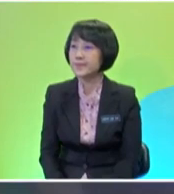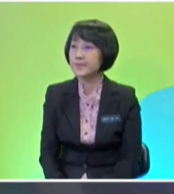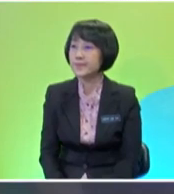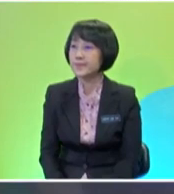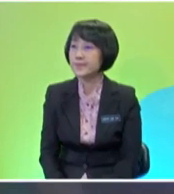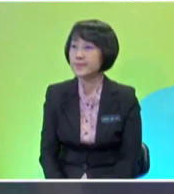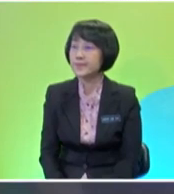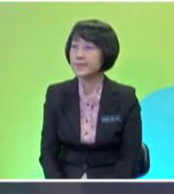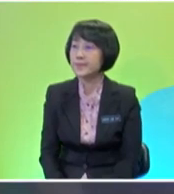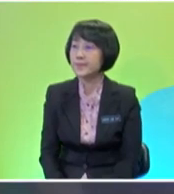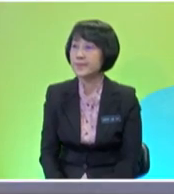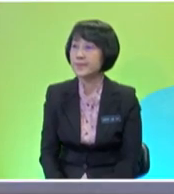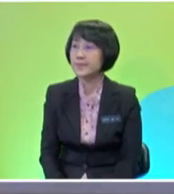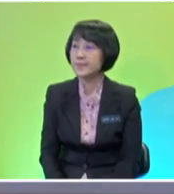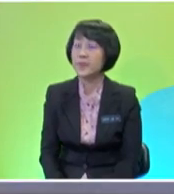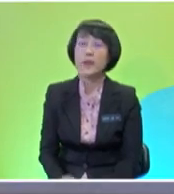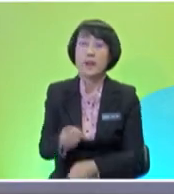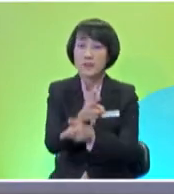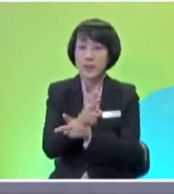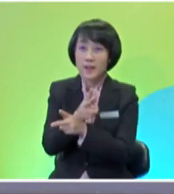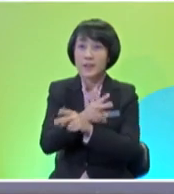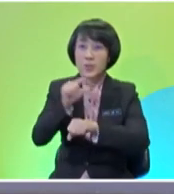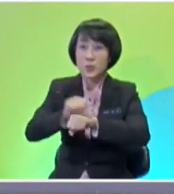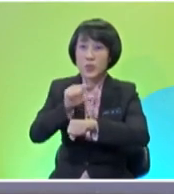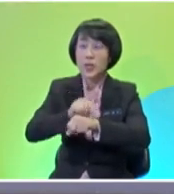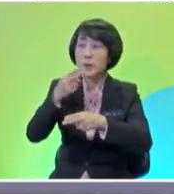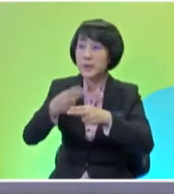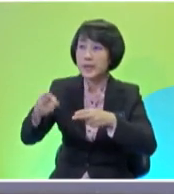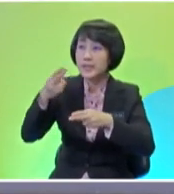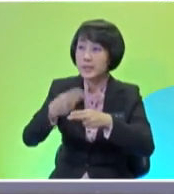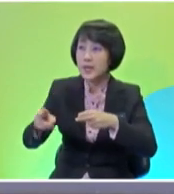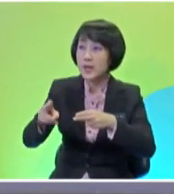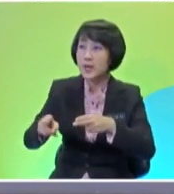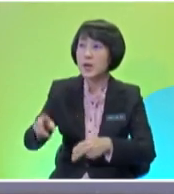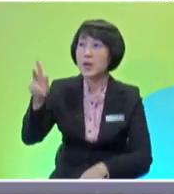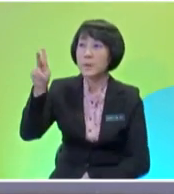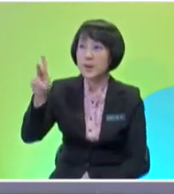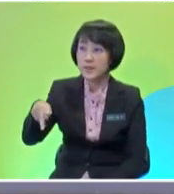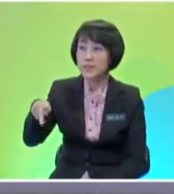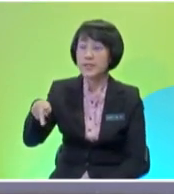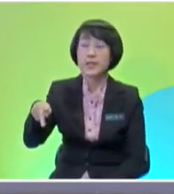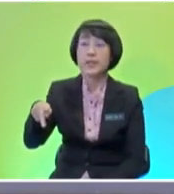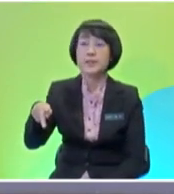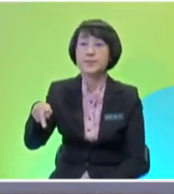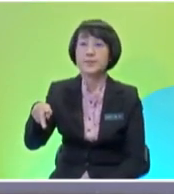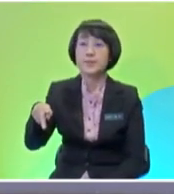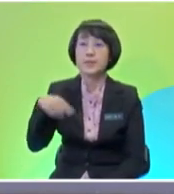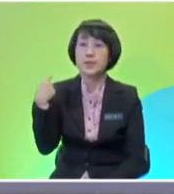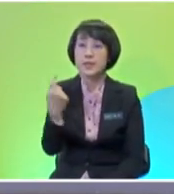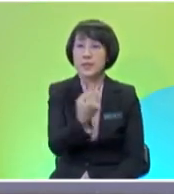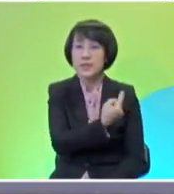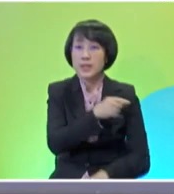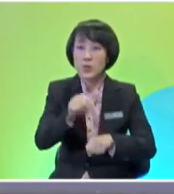Okey. Pisau. Hati-hati gunakan pisau. Okey, pastikan bila kita nak guna baru kita keluarkan bilah